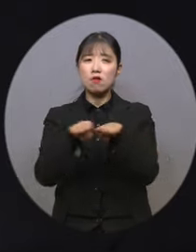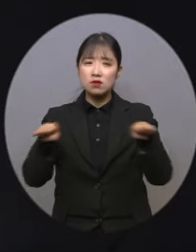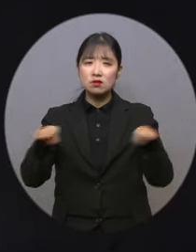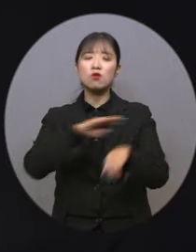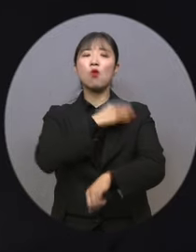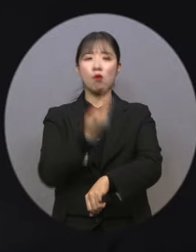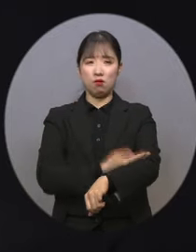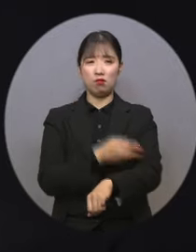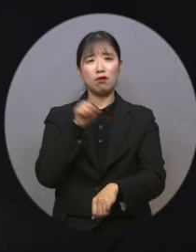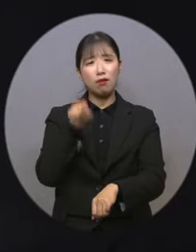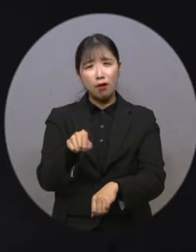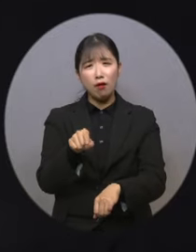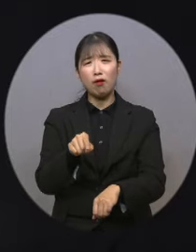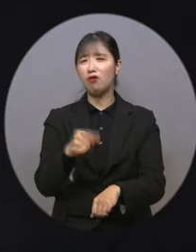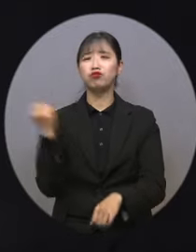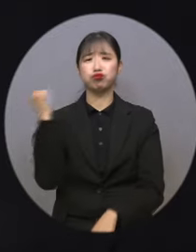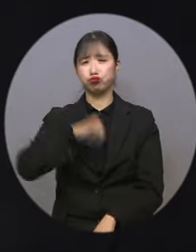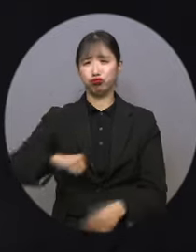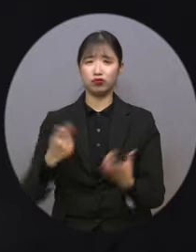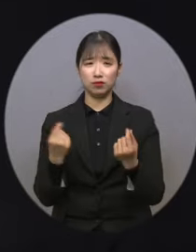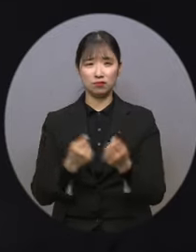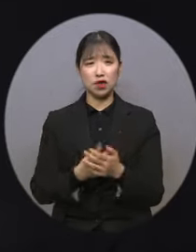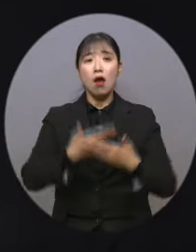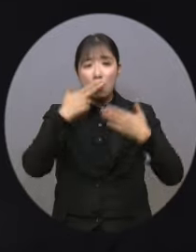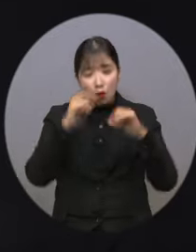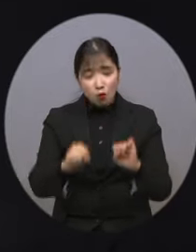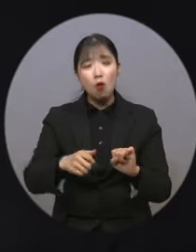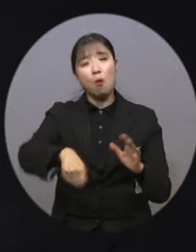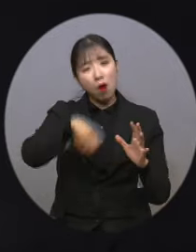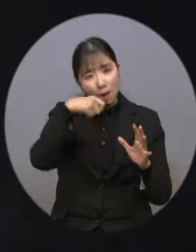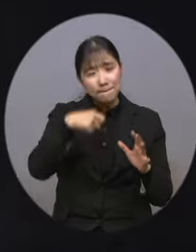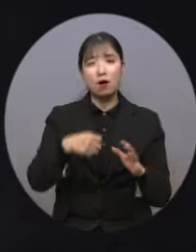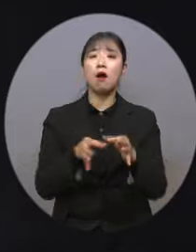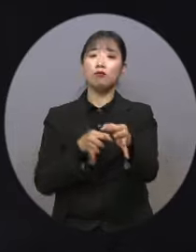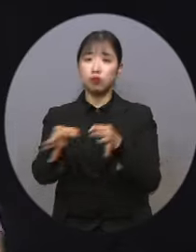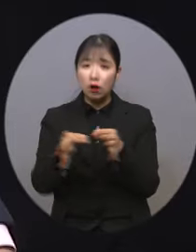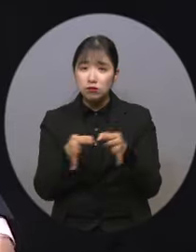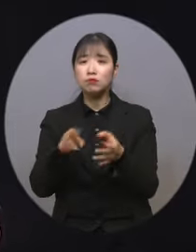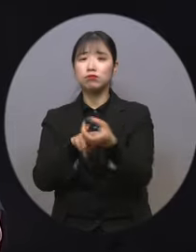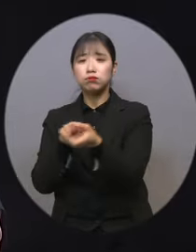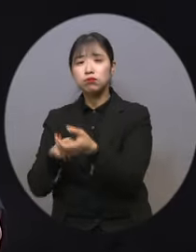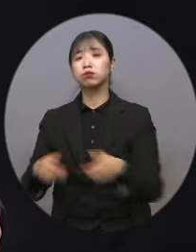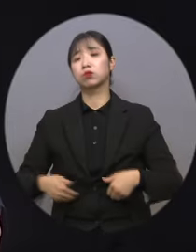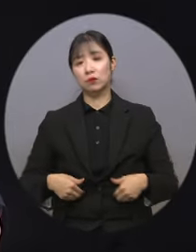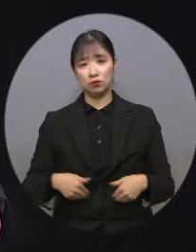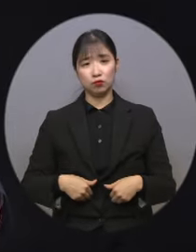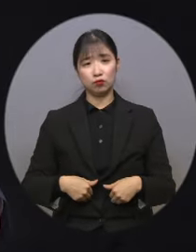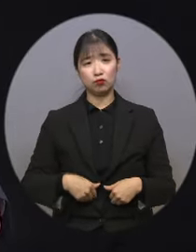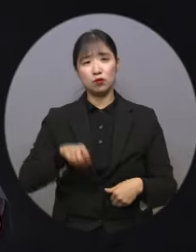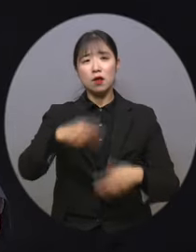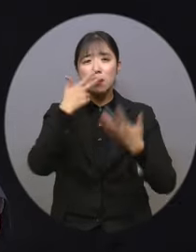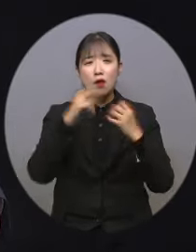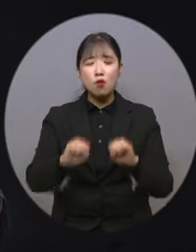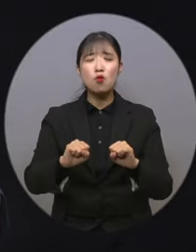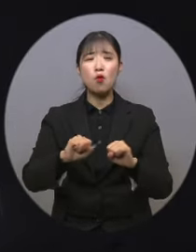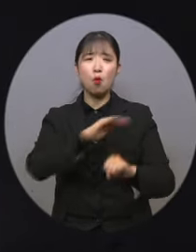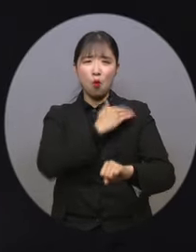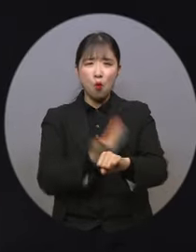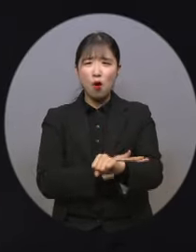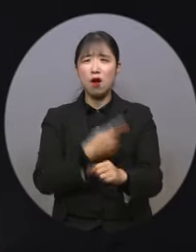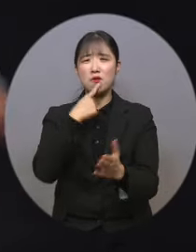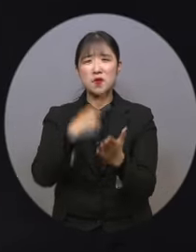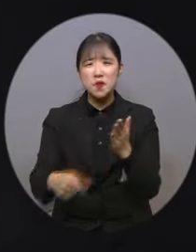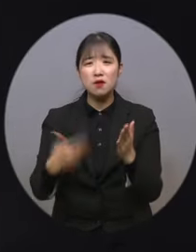한거 생존해야 되살아 밥을 먹어야 되잖아 그리고 욕을 해야 돼 그 생존권을 위해 노선은 보상도 안해 줘